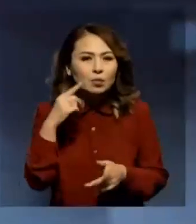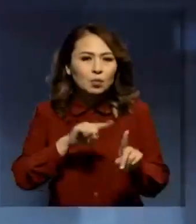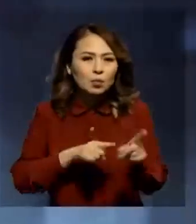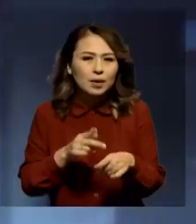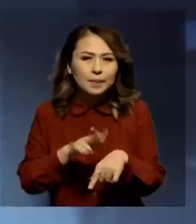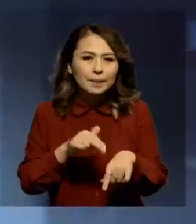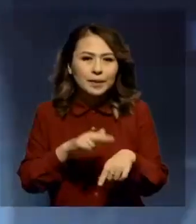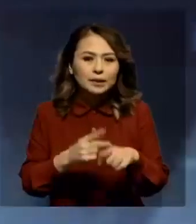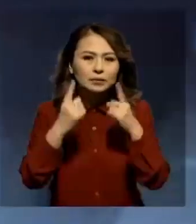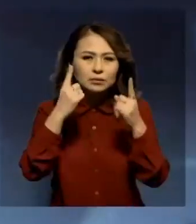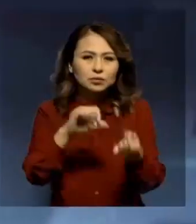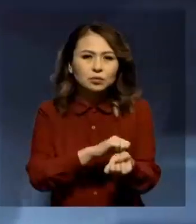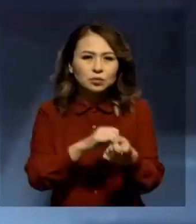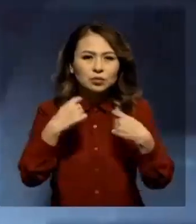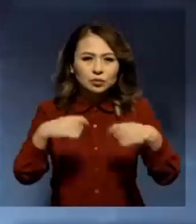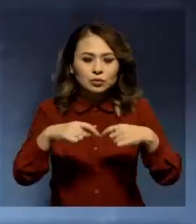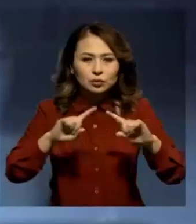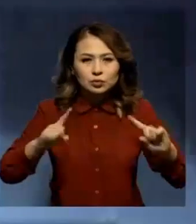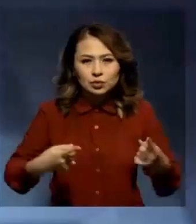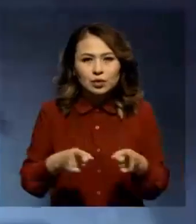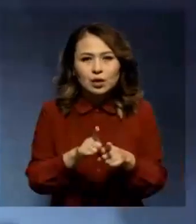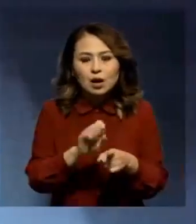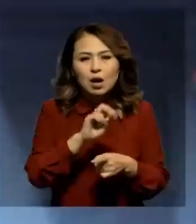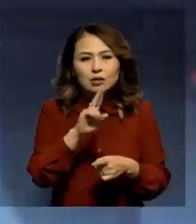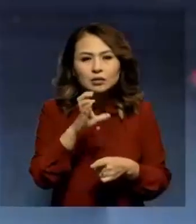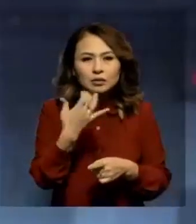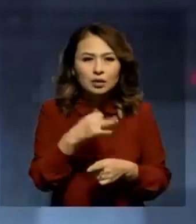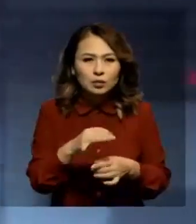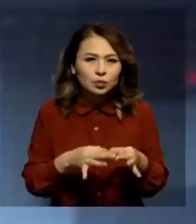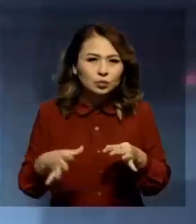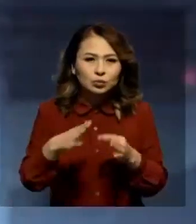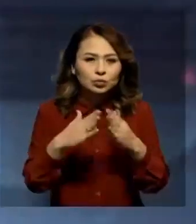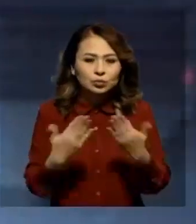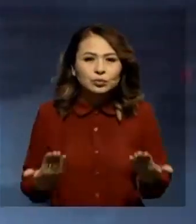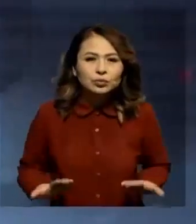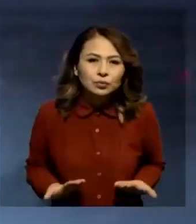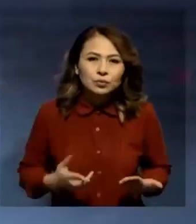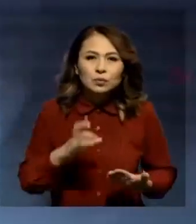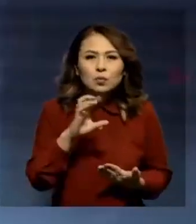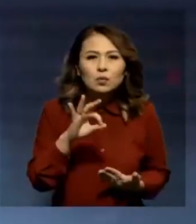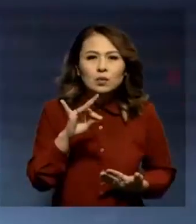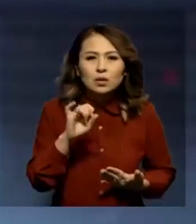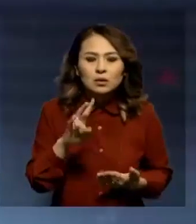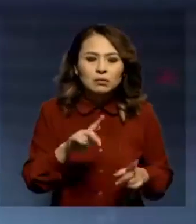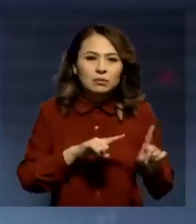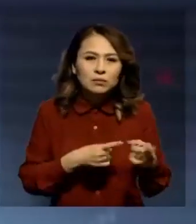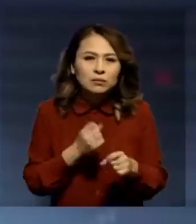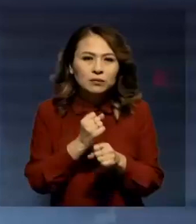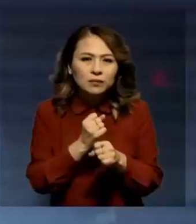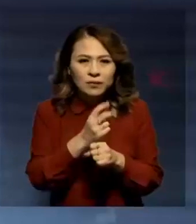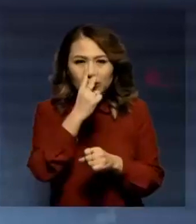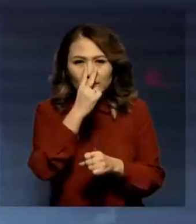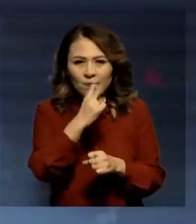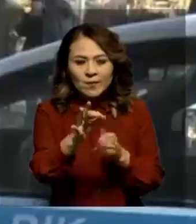патрульдік полицейлері ірі есірткі сатушыны ұстады. Күдікті Ақсай ықшамауданындағы тұрғын үйлердің ауласында Боран патрульдік экипажын көрген